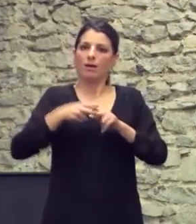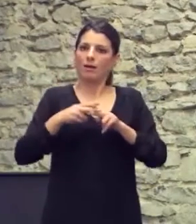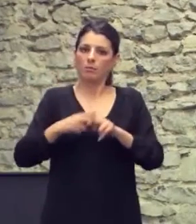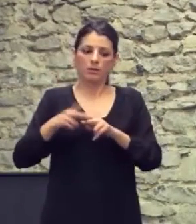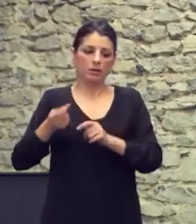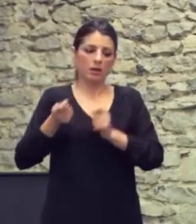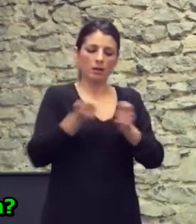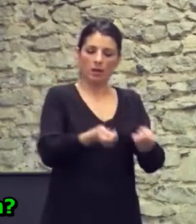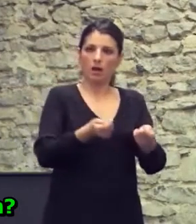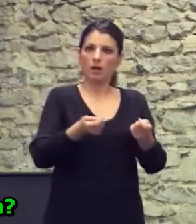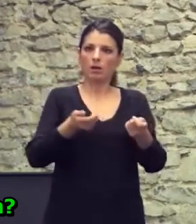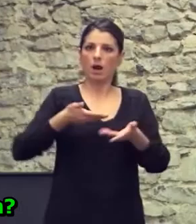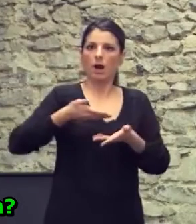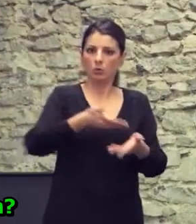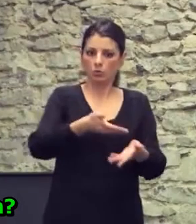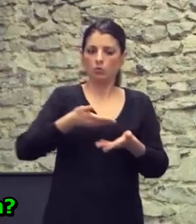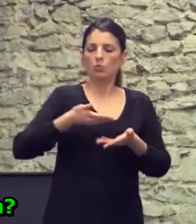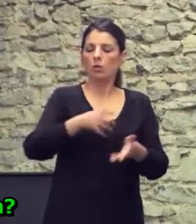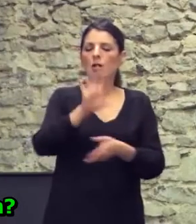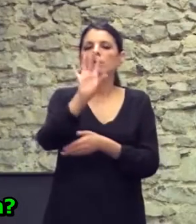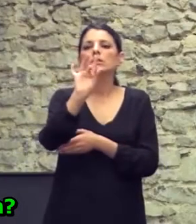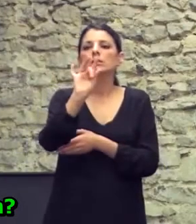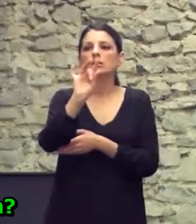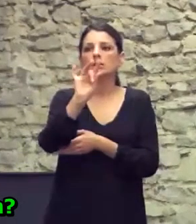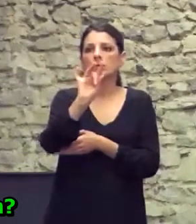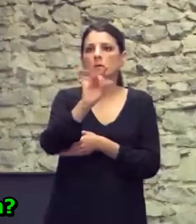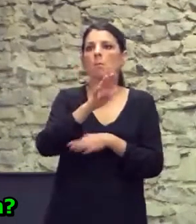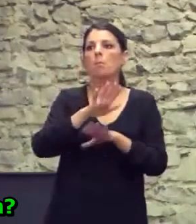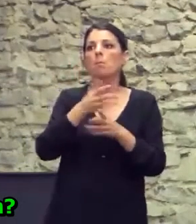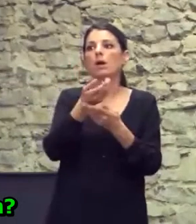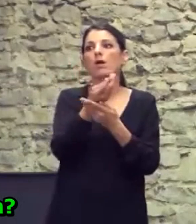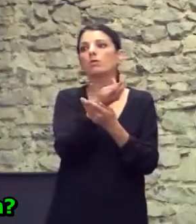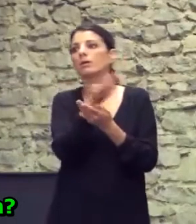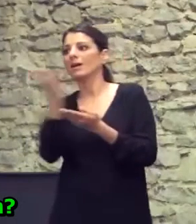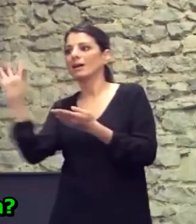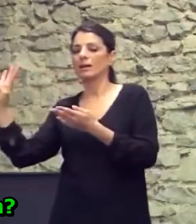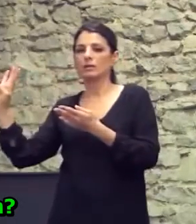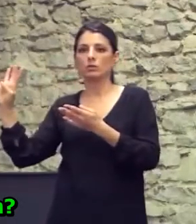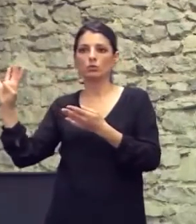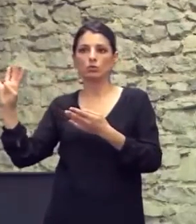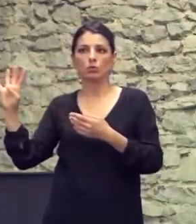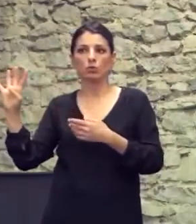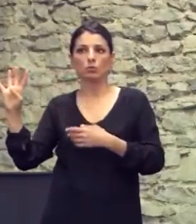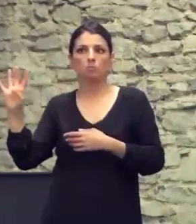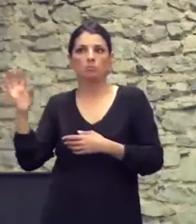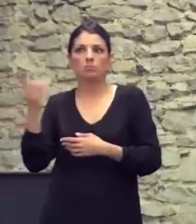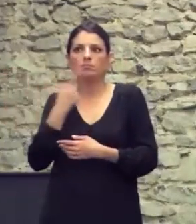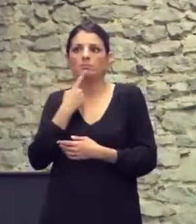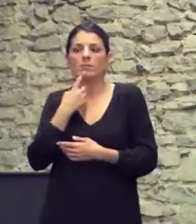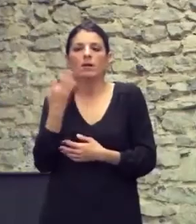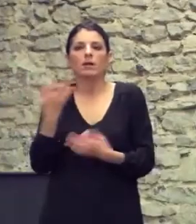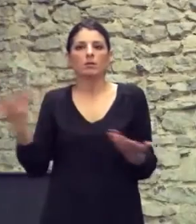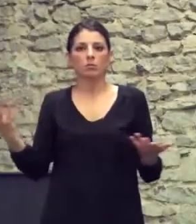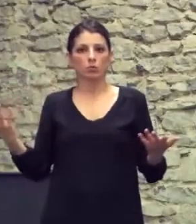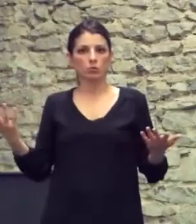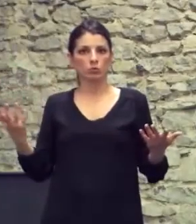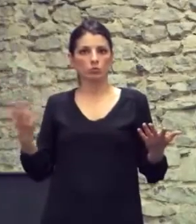egiten lagundu, bai. Eta beste guztiok, beste guztiok ez daukagu zer esanik hemen. Osea, nik uste dut,